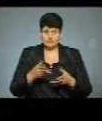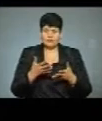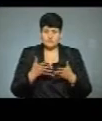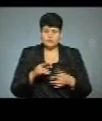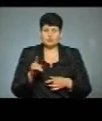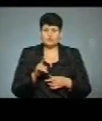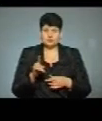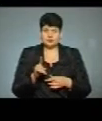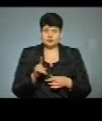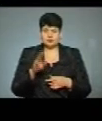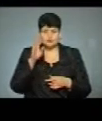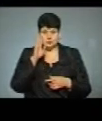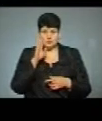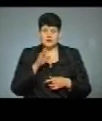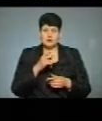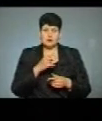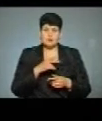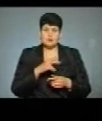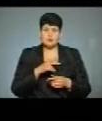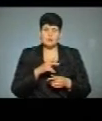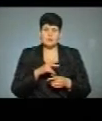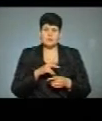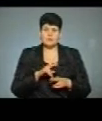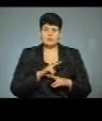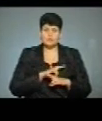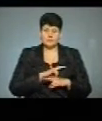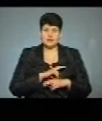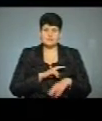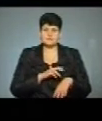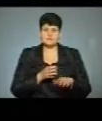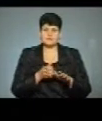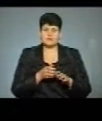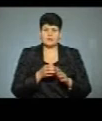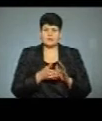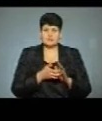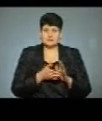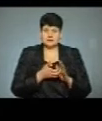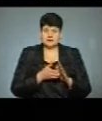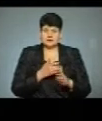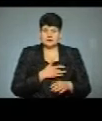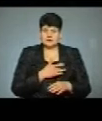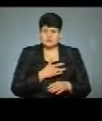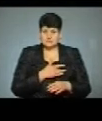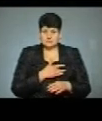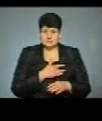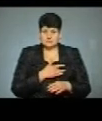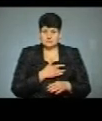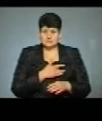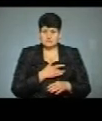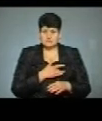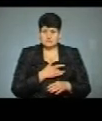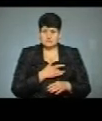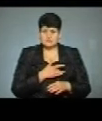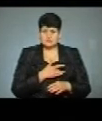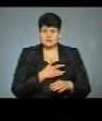що потерпіло помер внаслідок гострої серцево-легеневої недостатності, яка була супроводжувалась